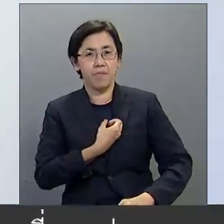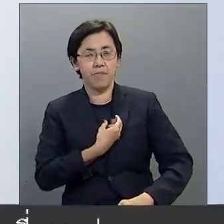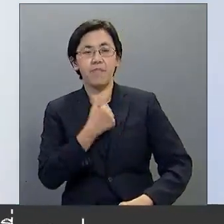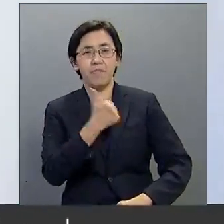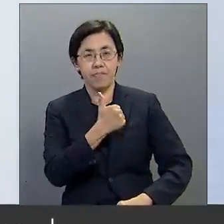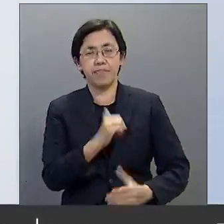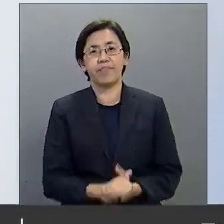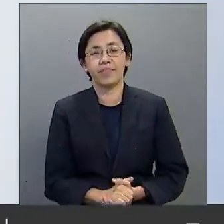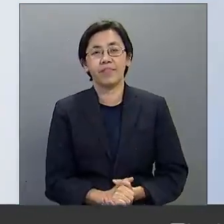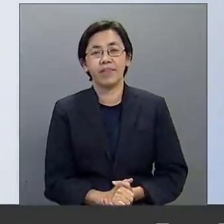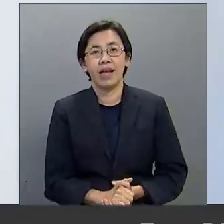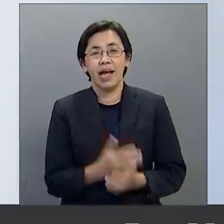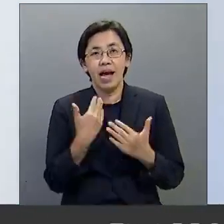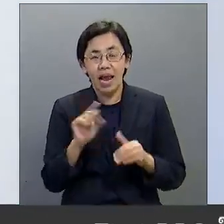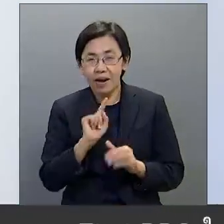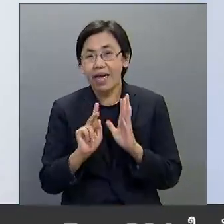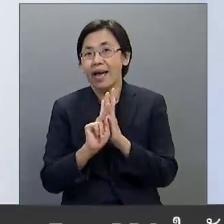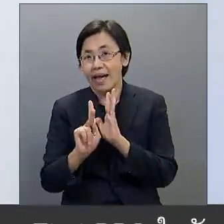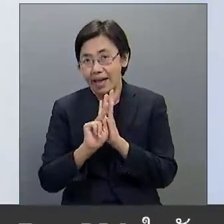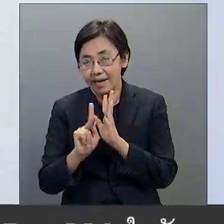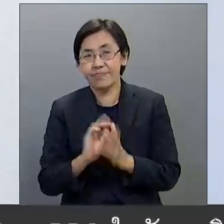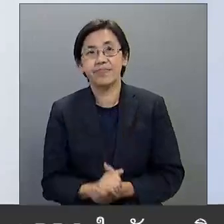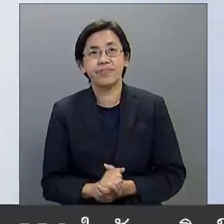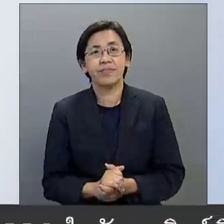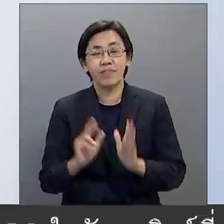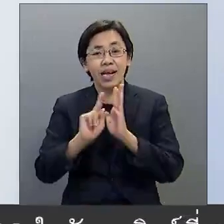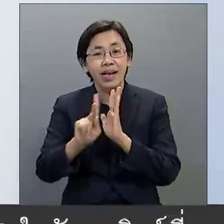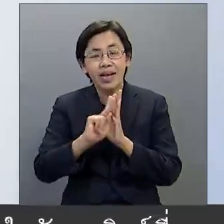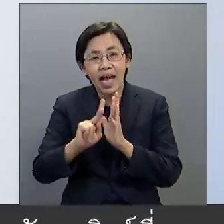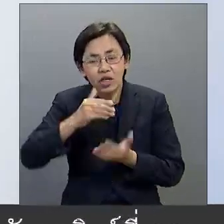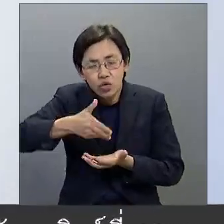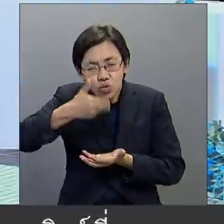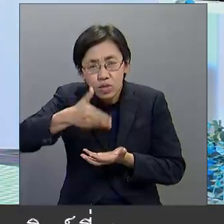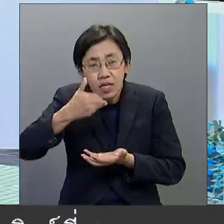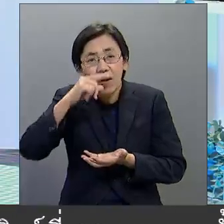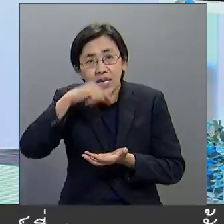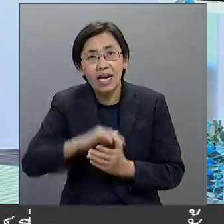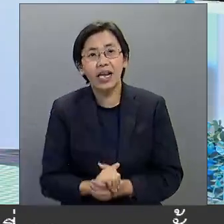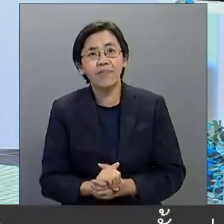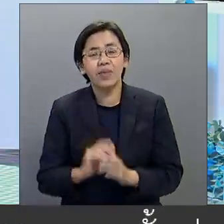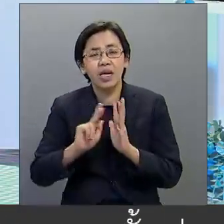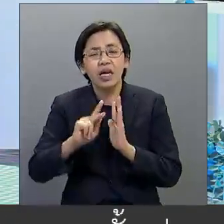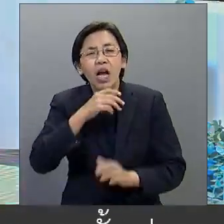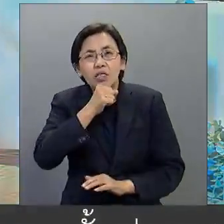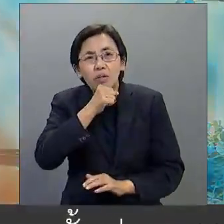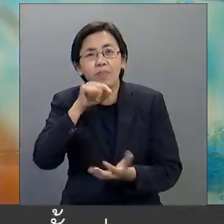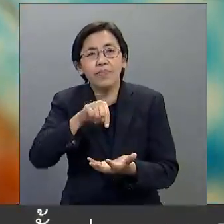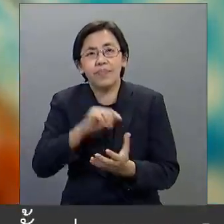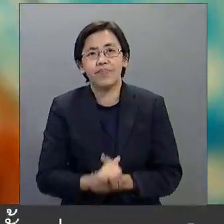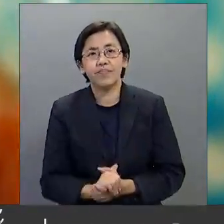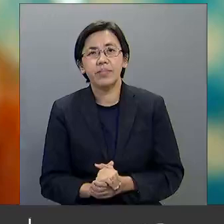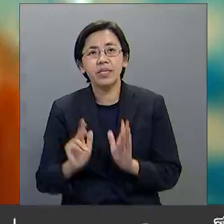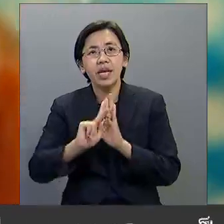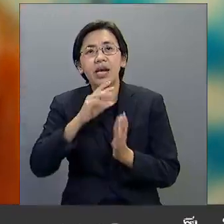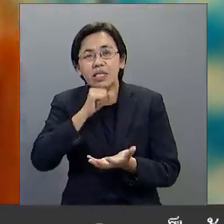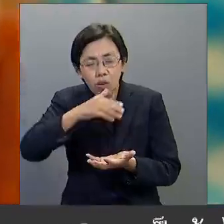ไปเรามาดูในเรื่องของแกงครับคุณผู้ชมแกงอย่างไทยๆเลยเนี่ยแกงส้มครับแกงส้มก็ดีต่อใจครับ